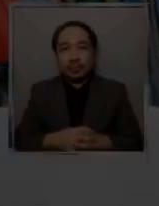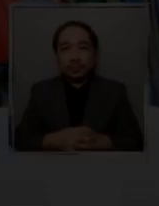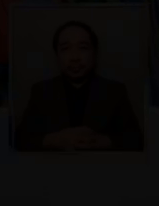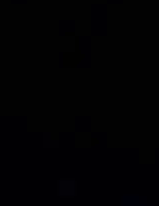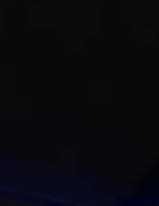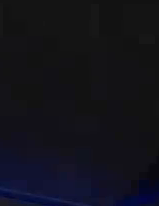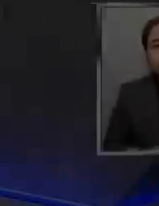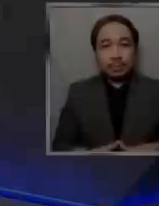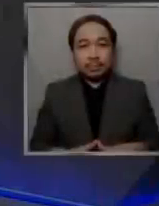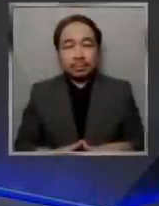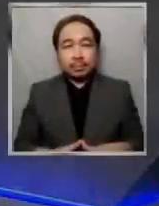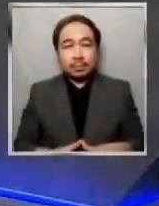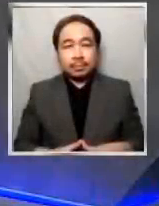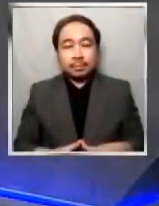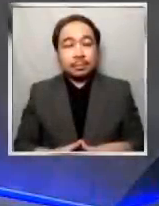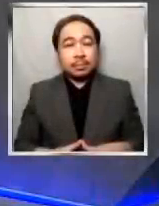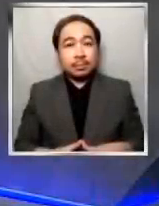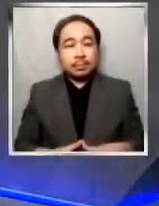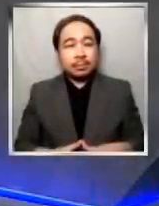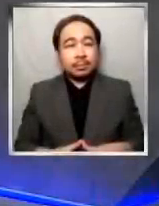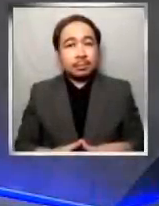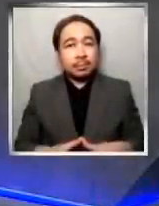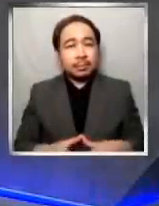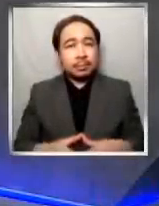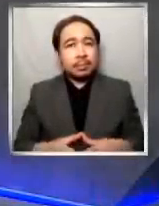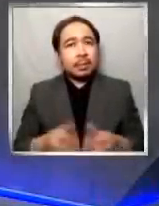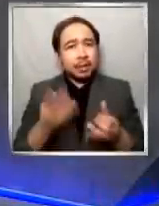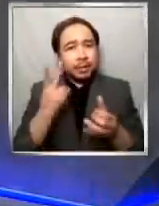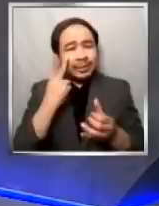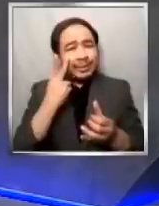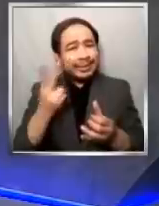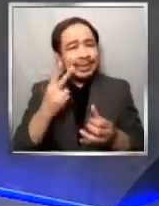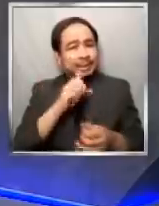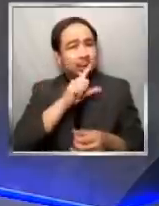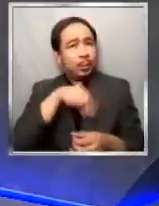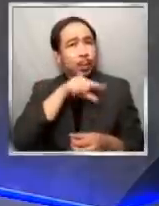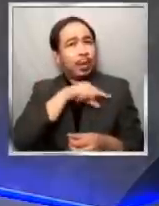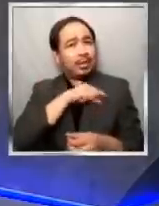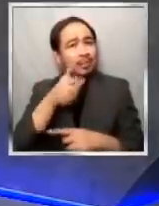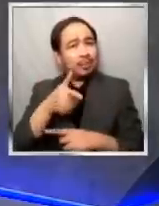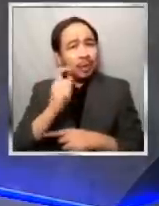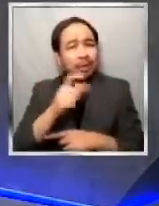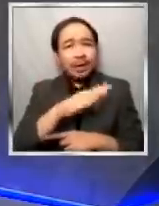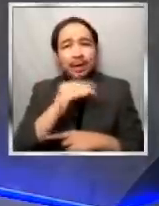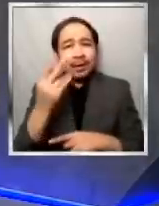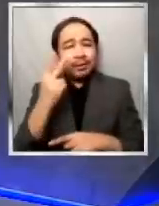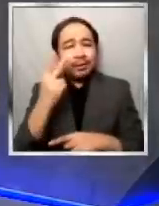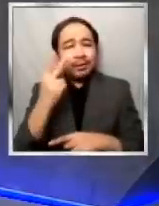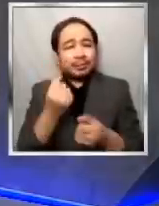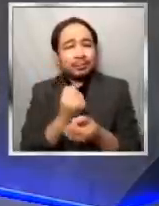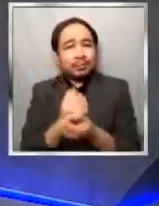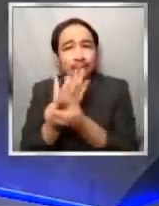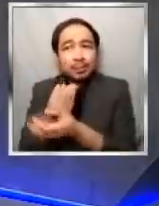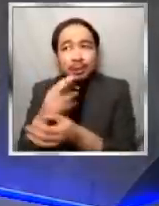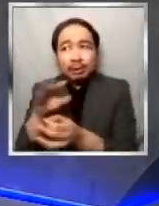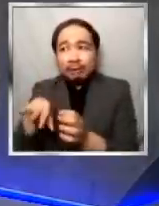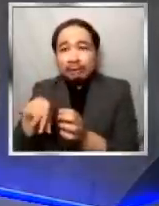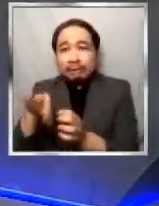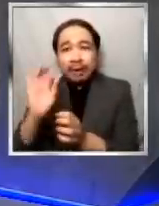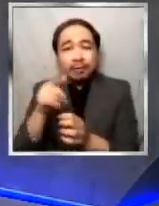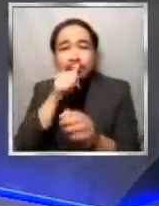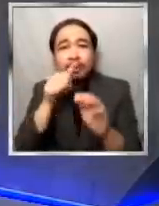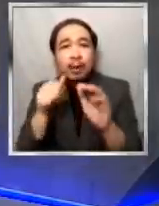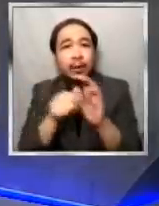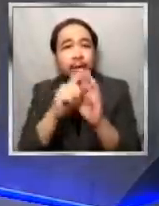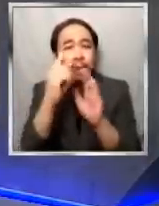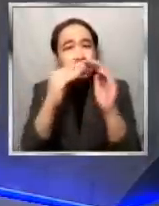Oras. Matataas ng kalibre ng baril at mga pampasabok na nabisto mula sa kisame ng isang bahay sa Santa Rosa sa Laguna.